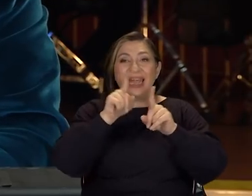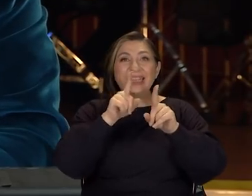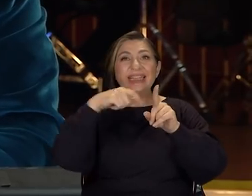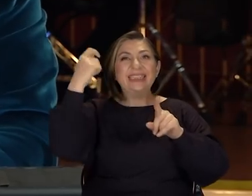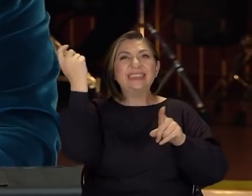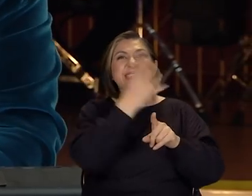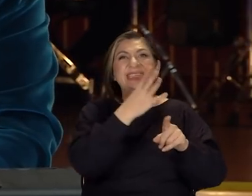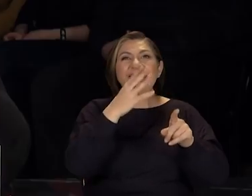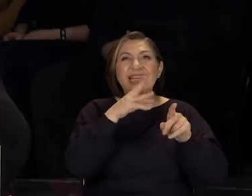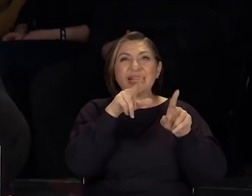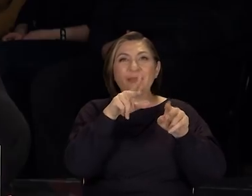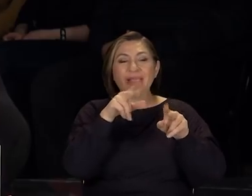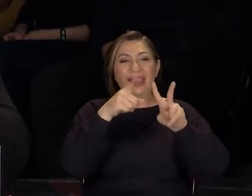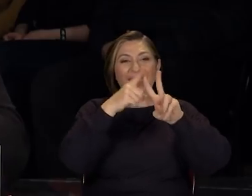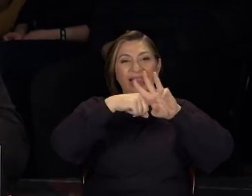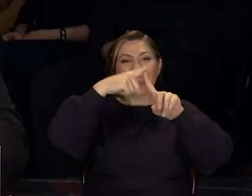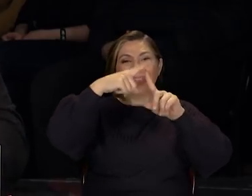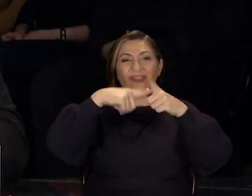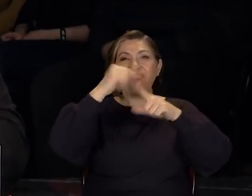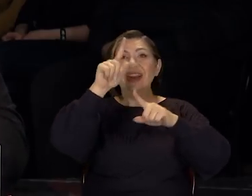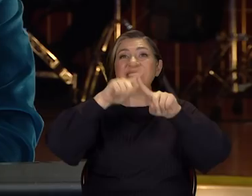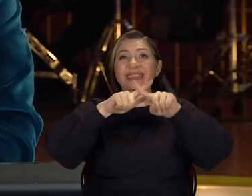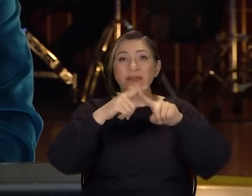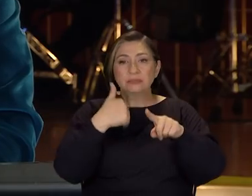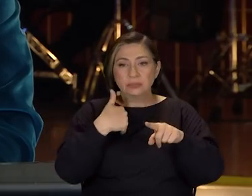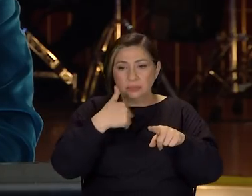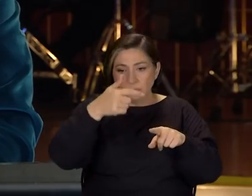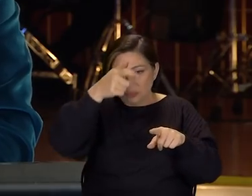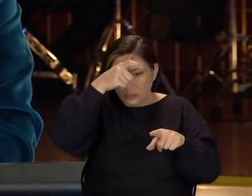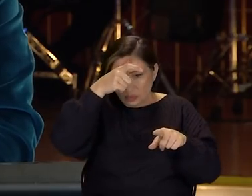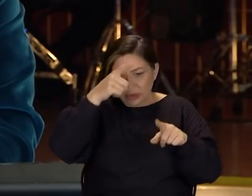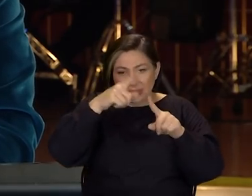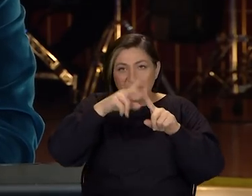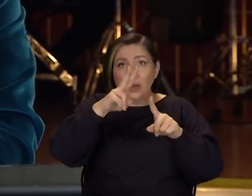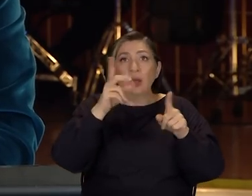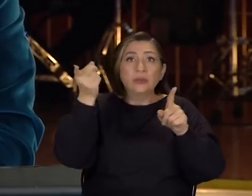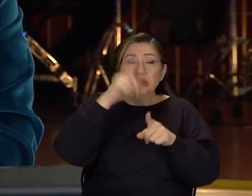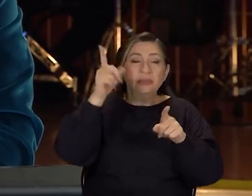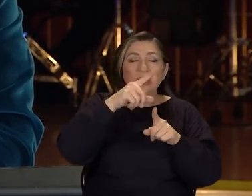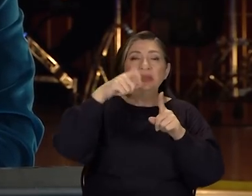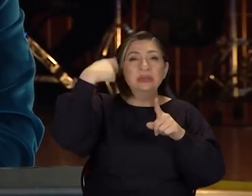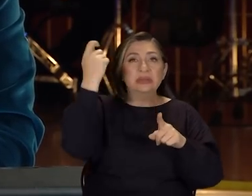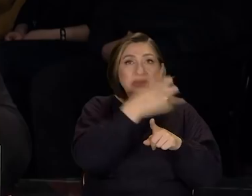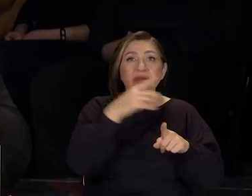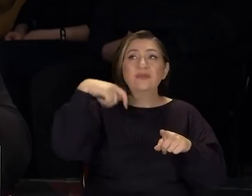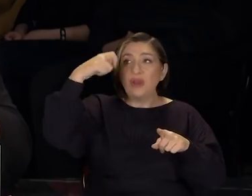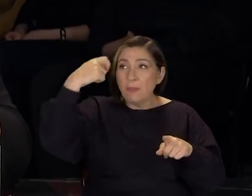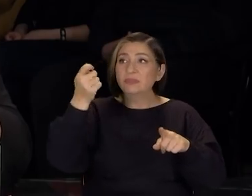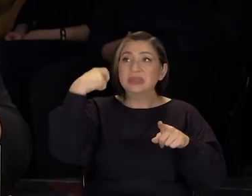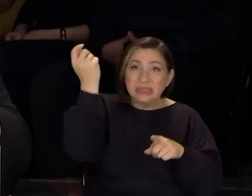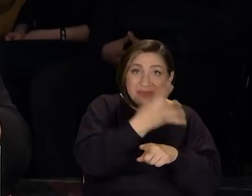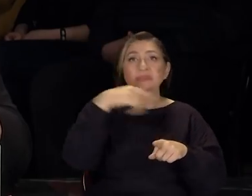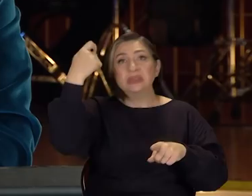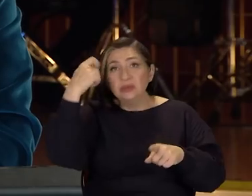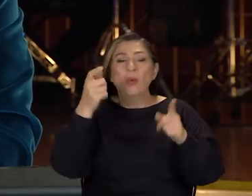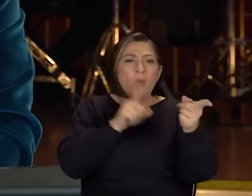kanalları gibi. Hani diyoruz ya Netflix filan, bizim ulusal kanallarımız da Netflix gibi arka arkaya diziler, filmler. Ondan sonra bir şey